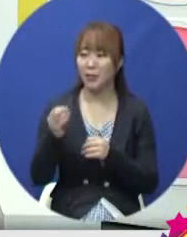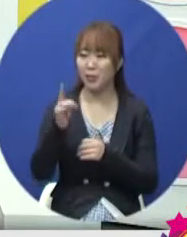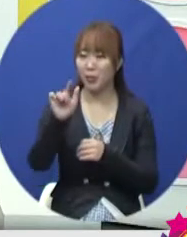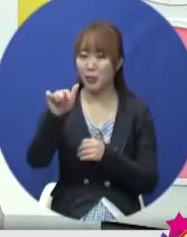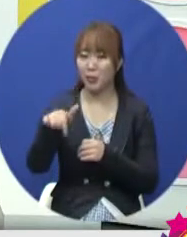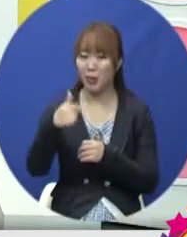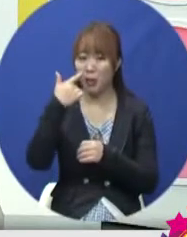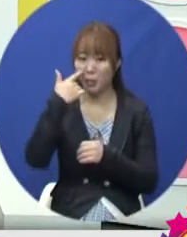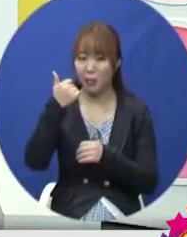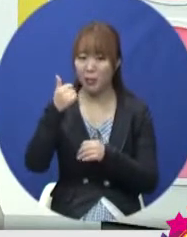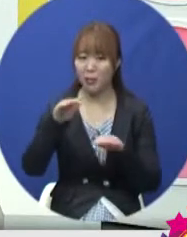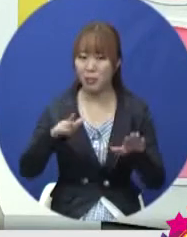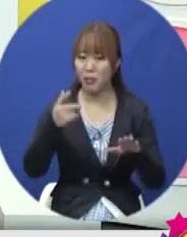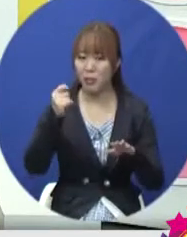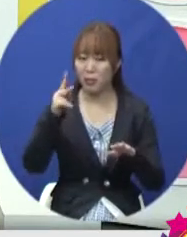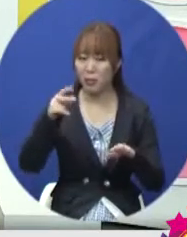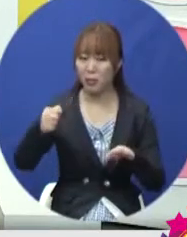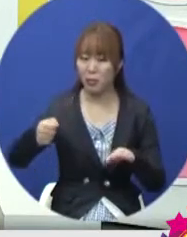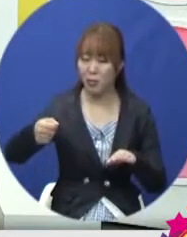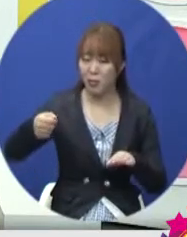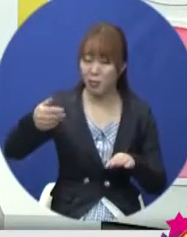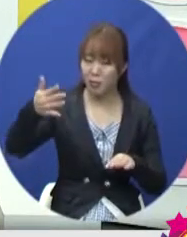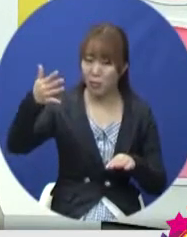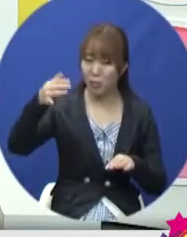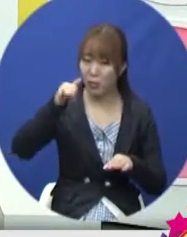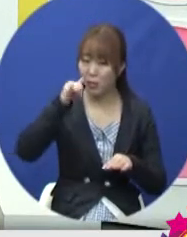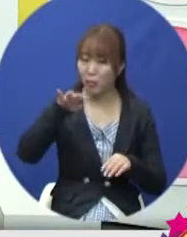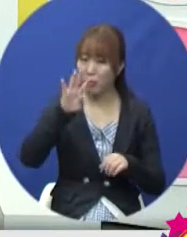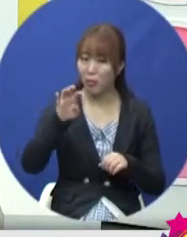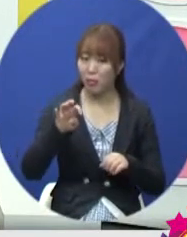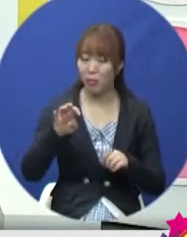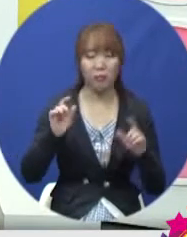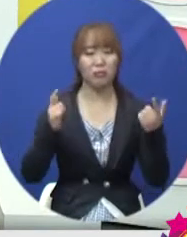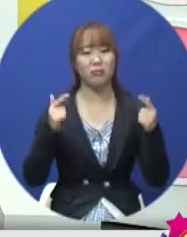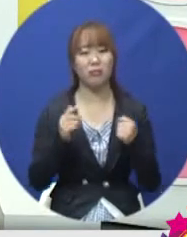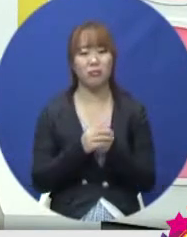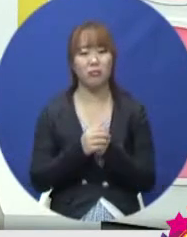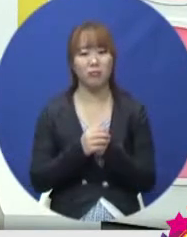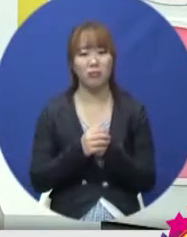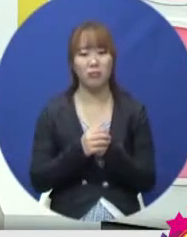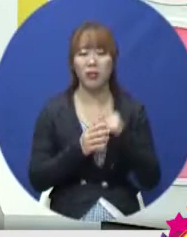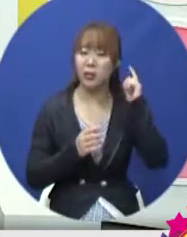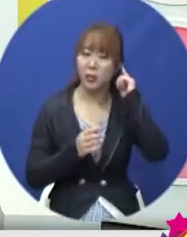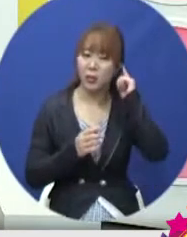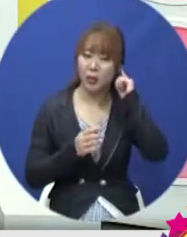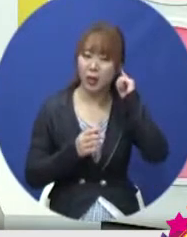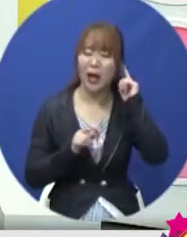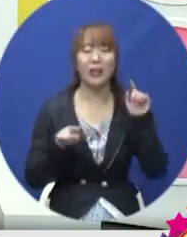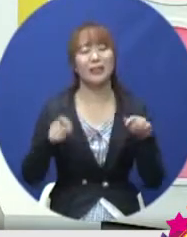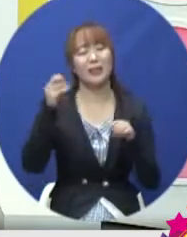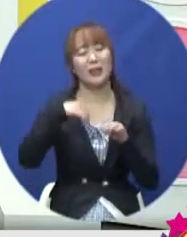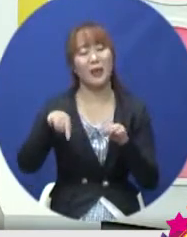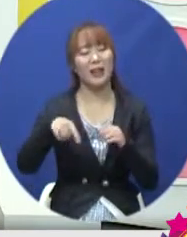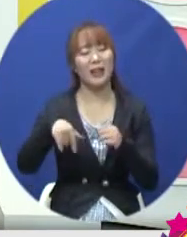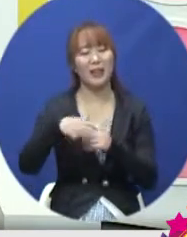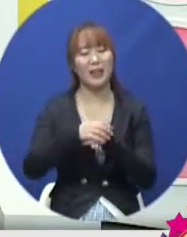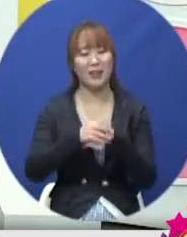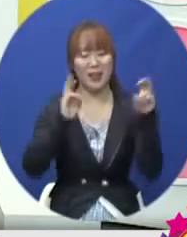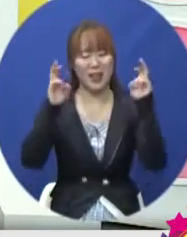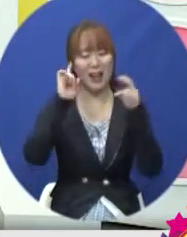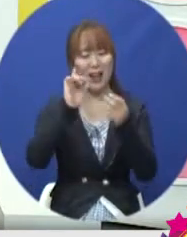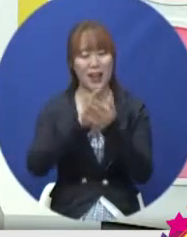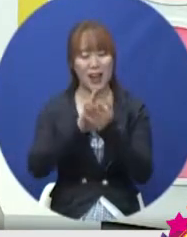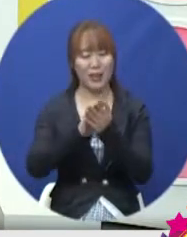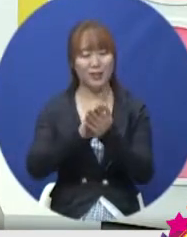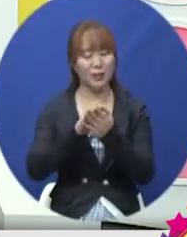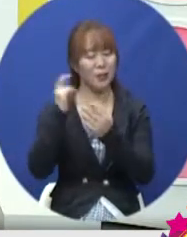저 오늘 TV 지금 켜놓고 계신가 봐요. 아니요, 안 켜는데. 울린, 네. 울려요, 아, 저희 자체 약간 아, 울리는 것 같고요.